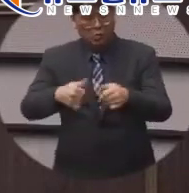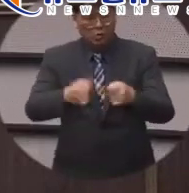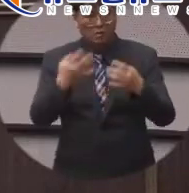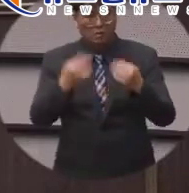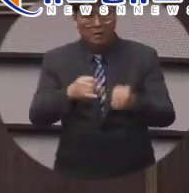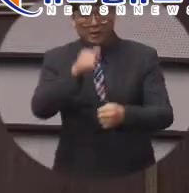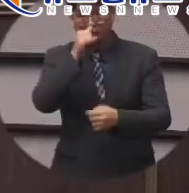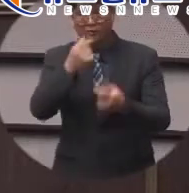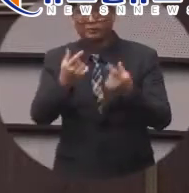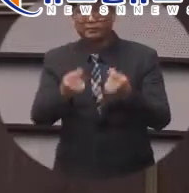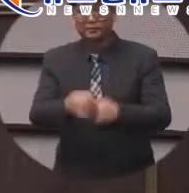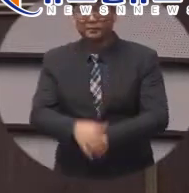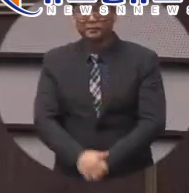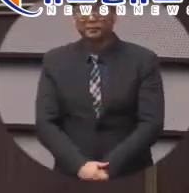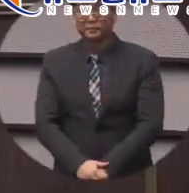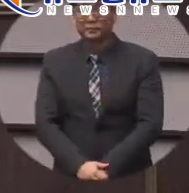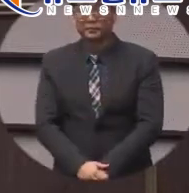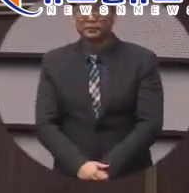불가피한 실정입니다.